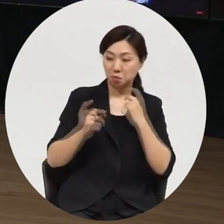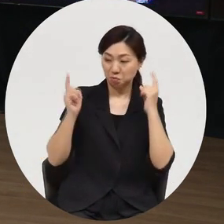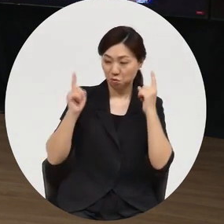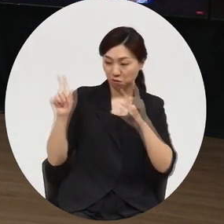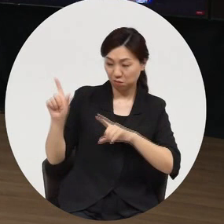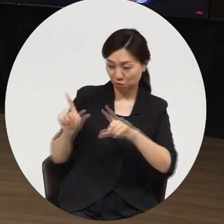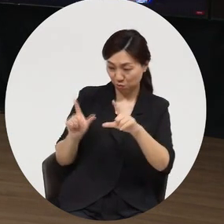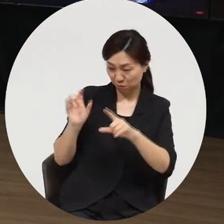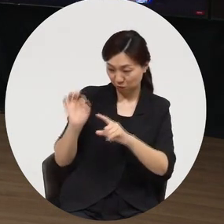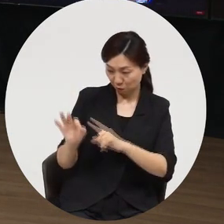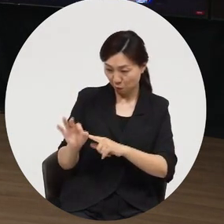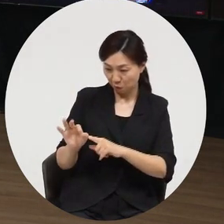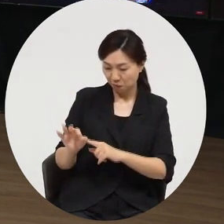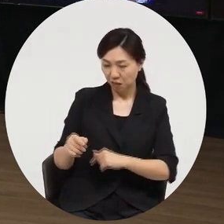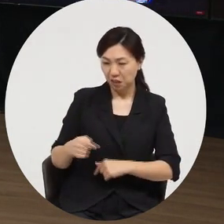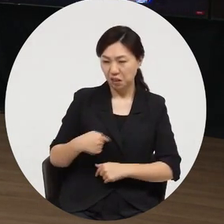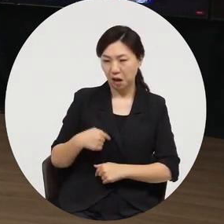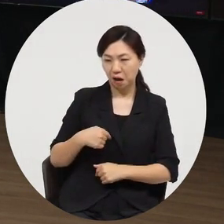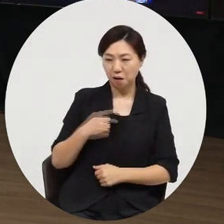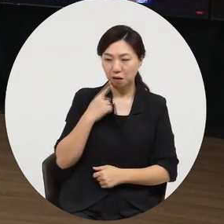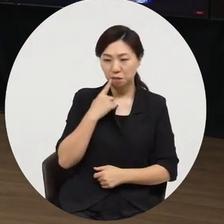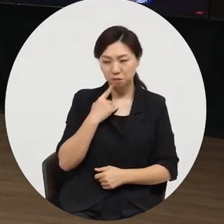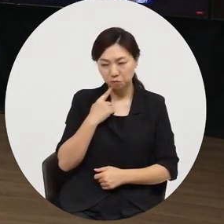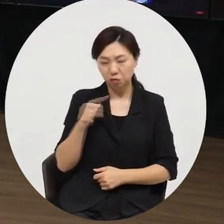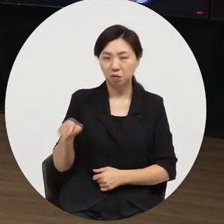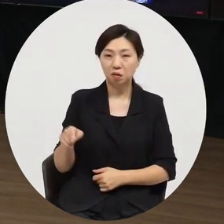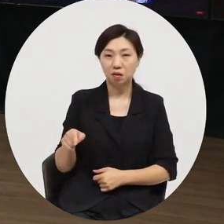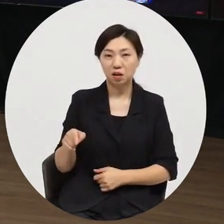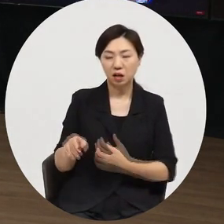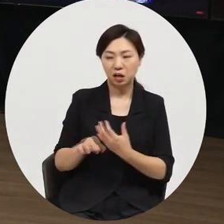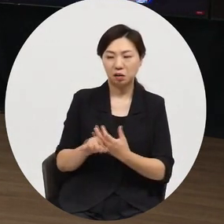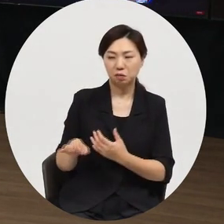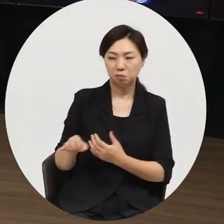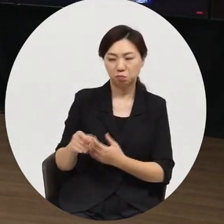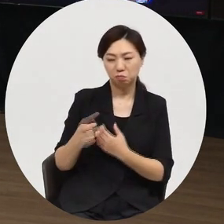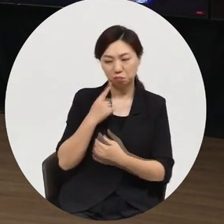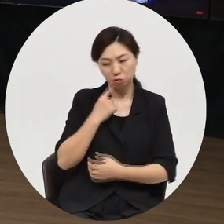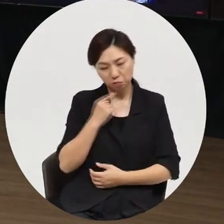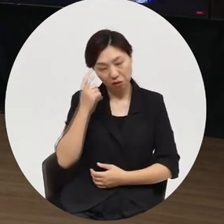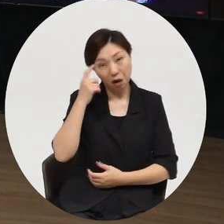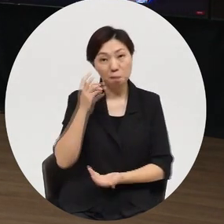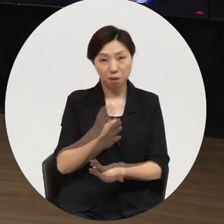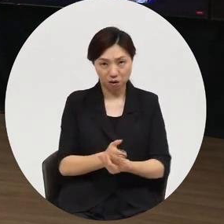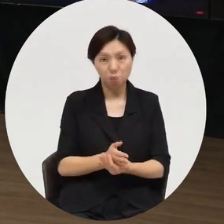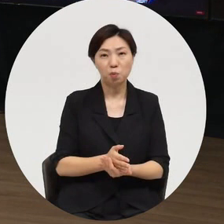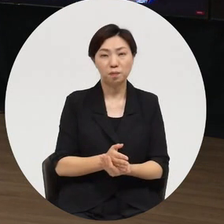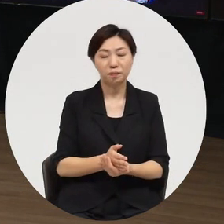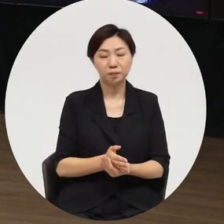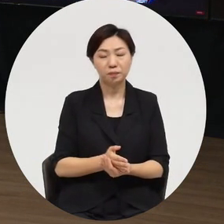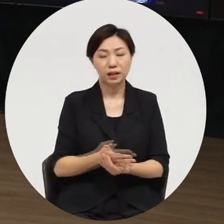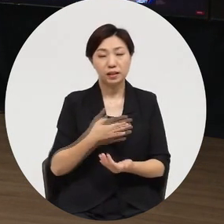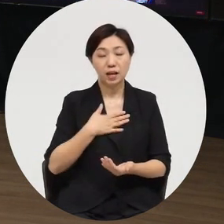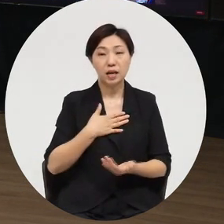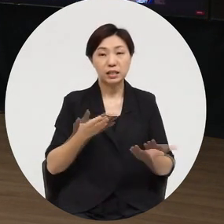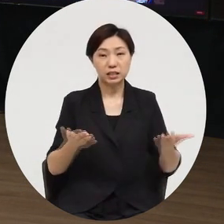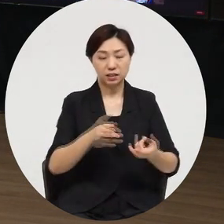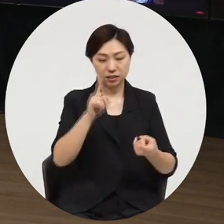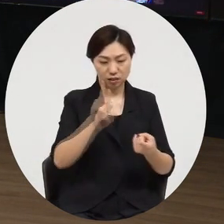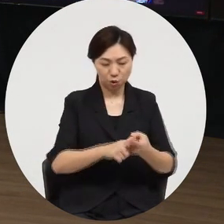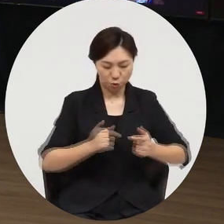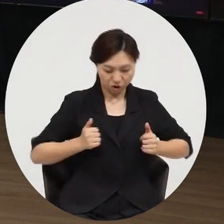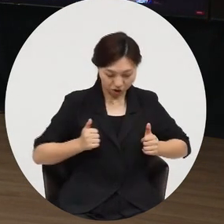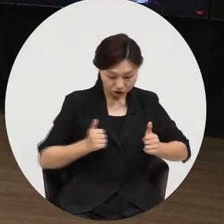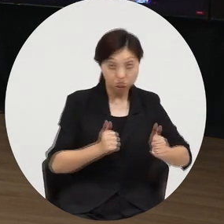그 동료를 보고 내가 배 아파하거나 내가 뭐 그렇게 하지 말고 그냥 할 수 있는 만큼 이렇게